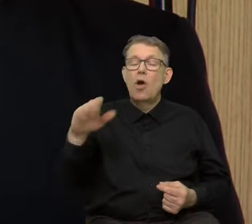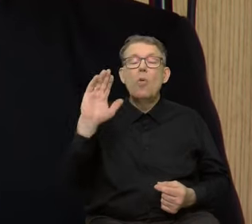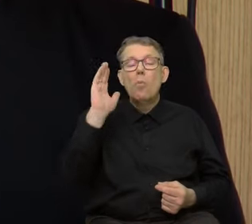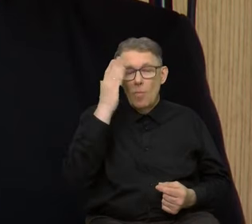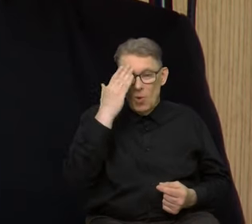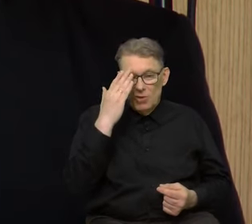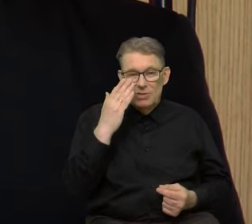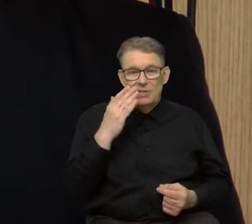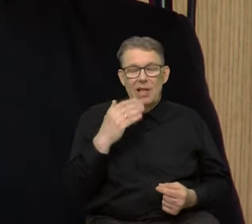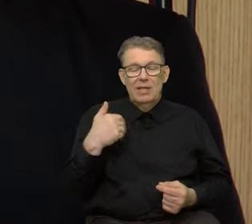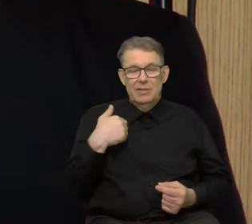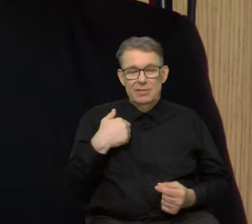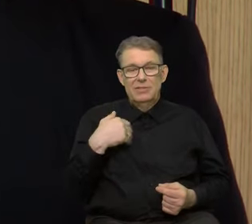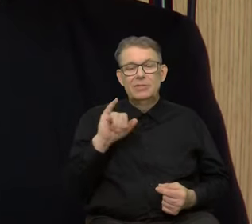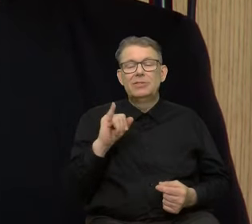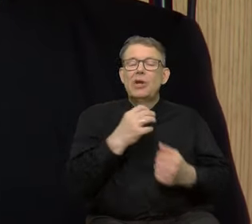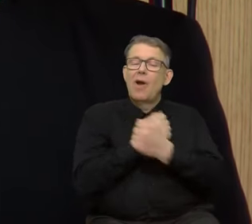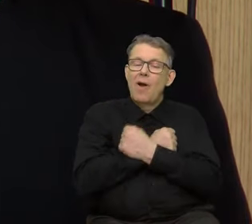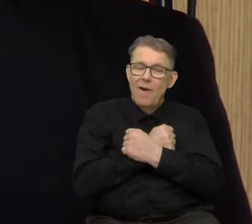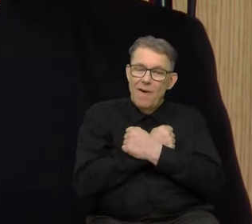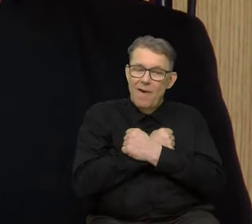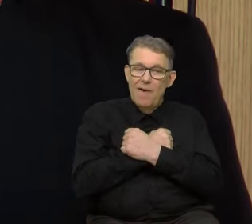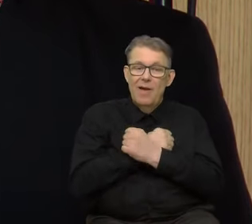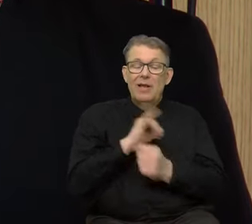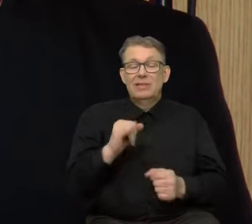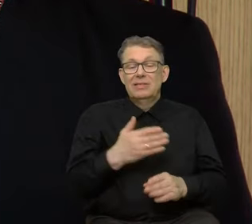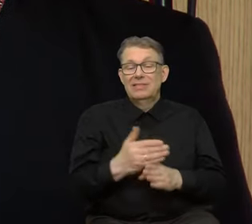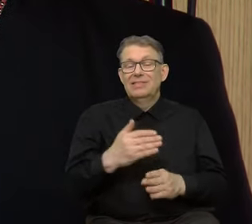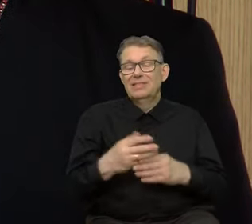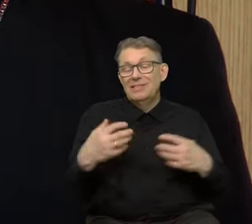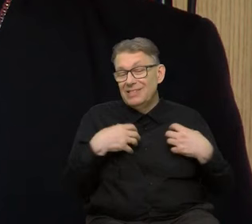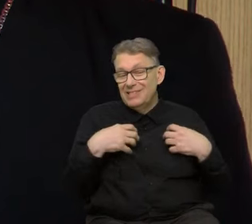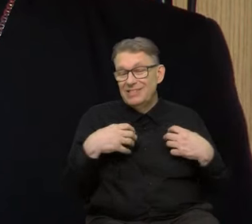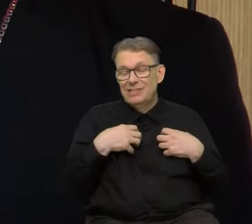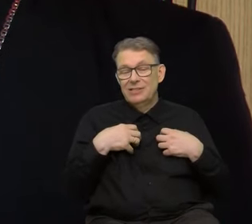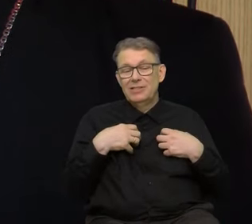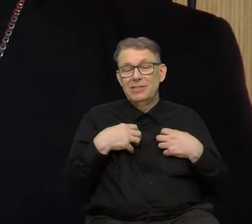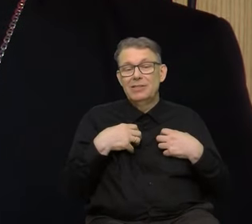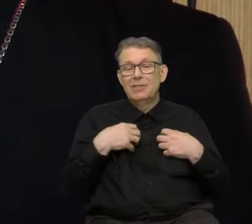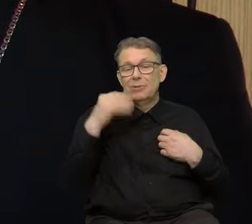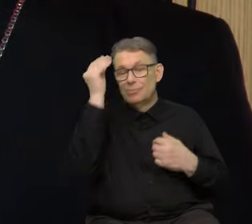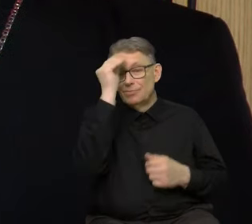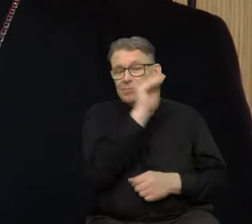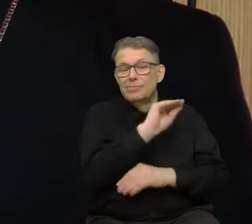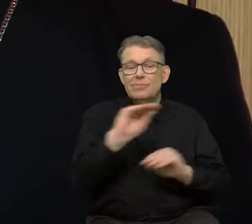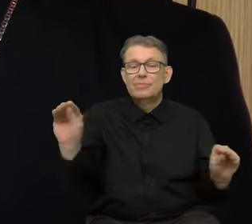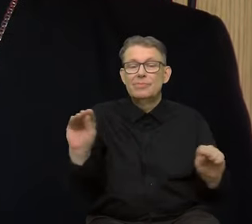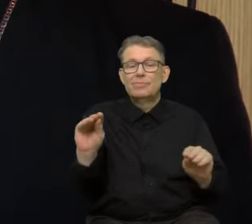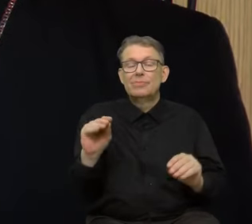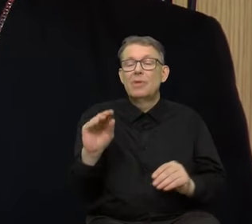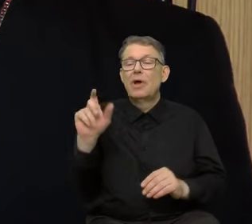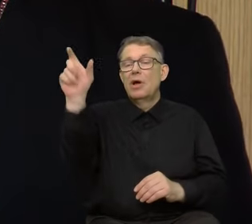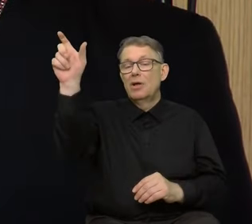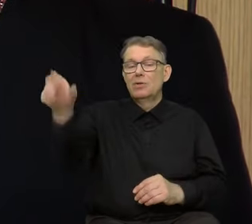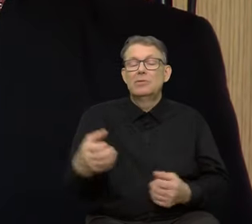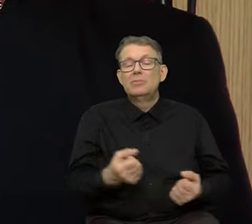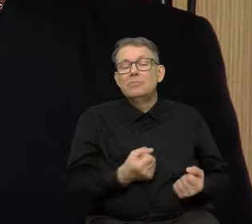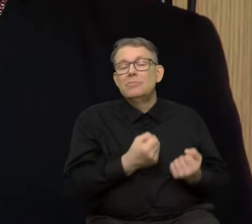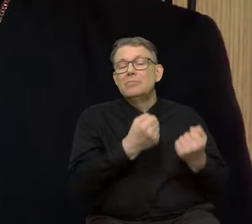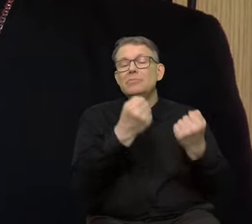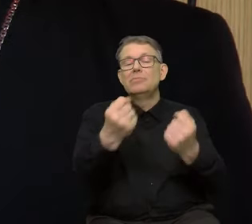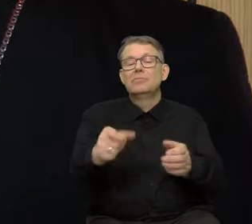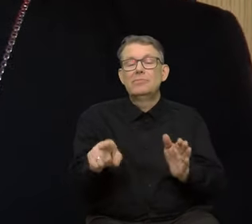pokochali i którzy żyją przesłaniem, które on niósł nam i